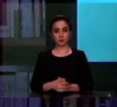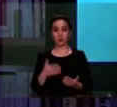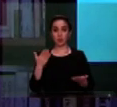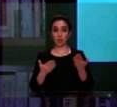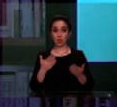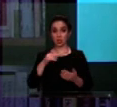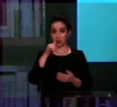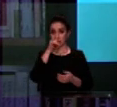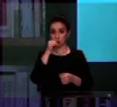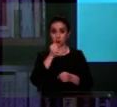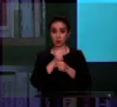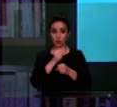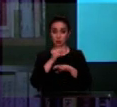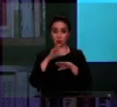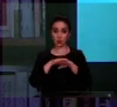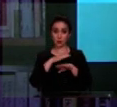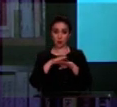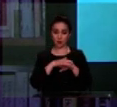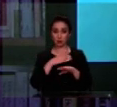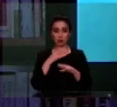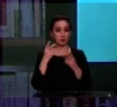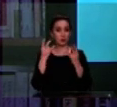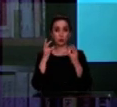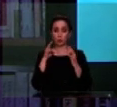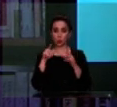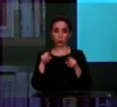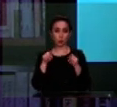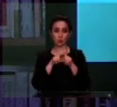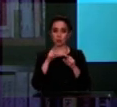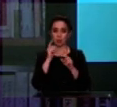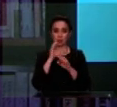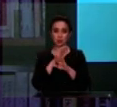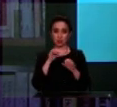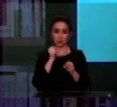Если не можешь сделать добра, то не делай и зла.